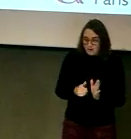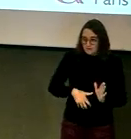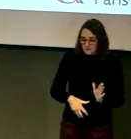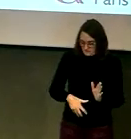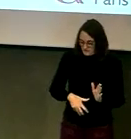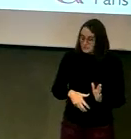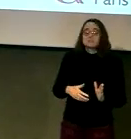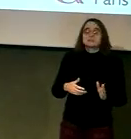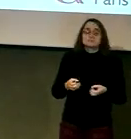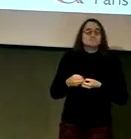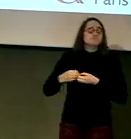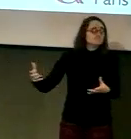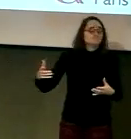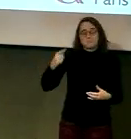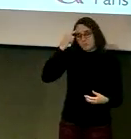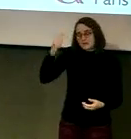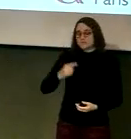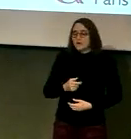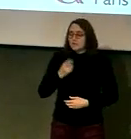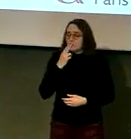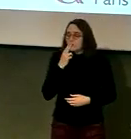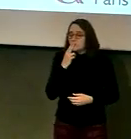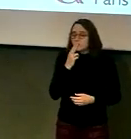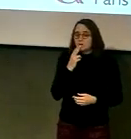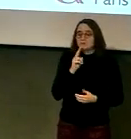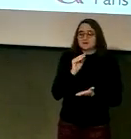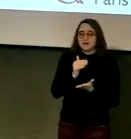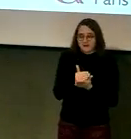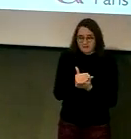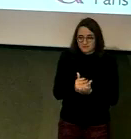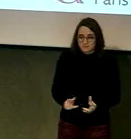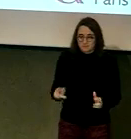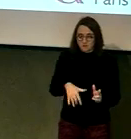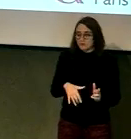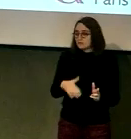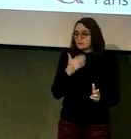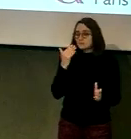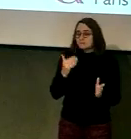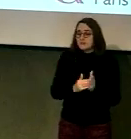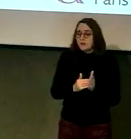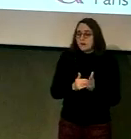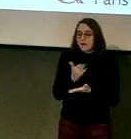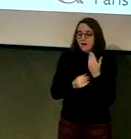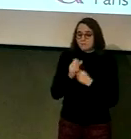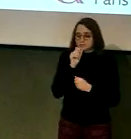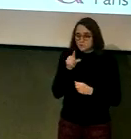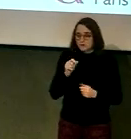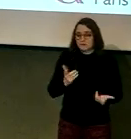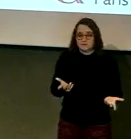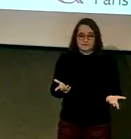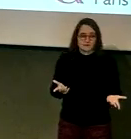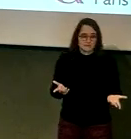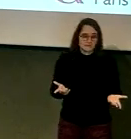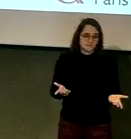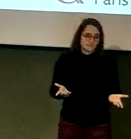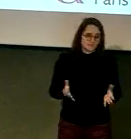répandue actuellement, c'est que pour arrêter de fumer le tabac pendant la grossesse, le mieux, c'est un petit joint. Et donc,